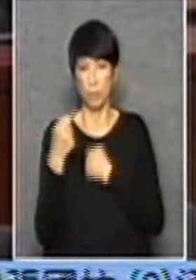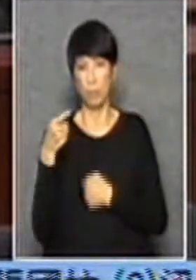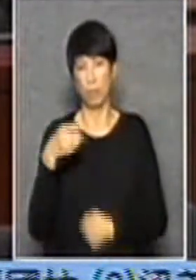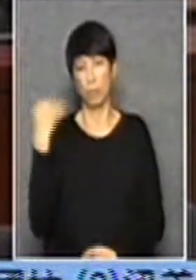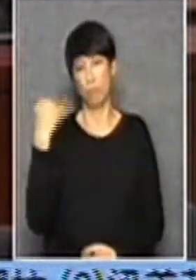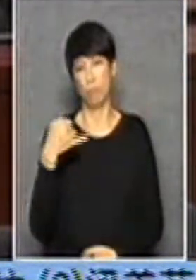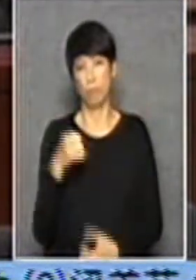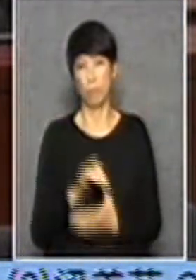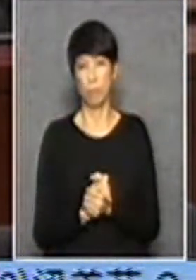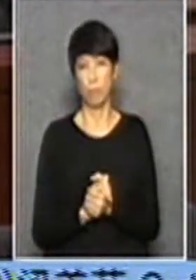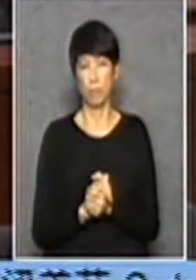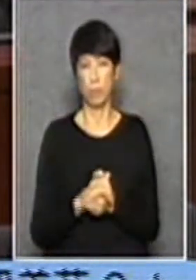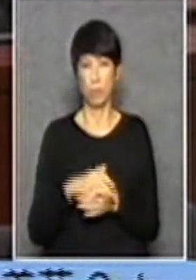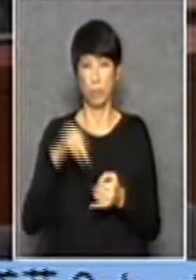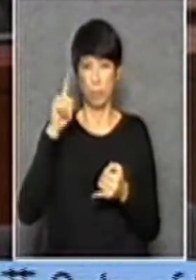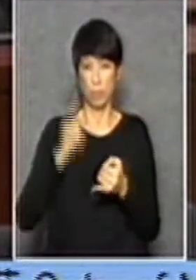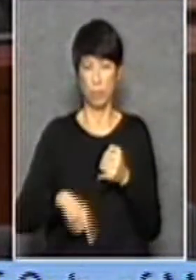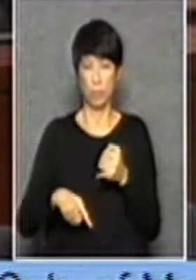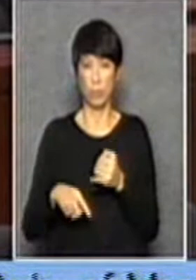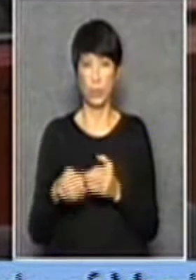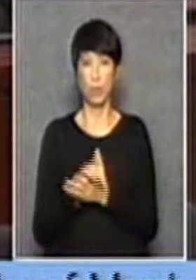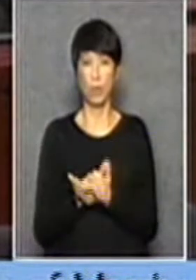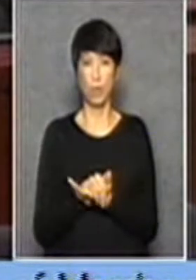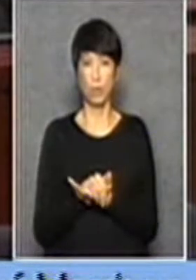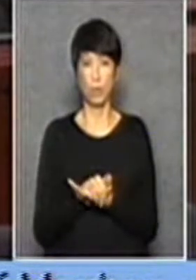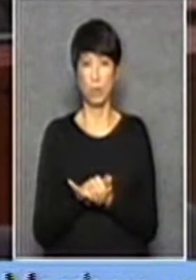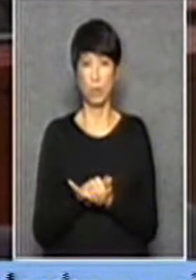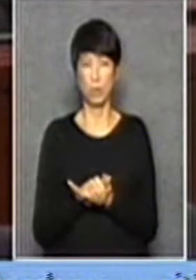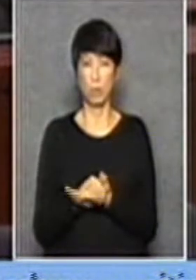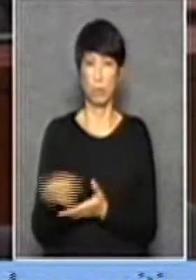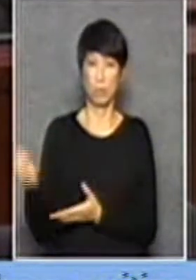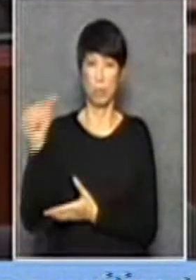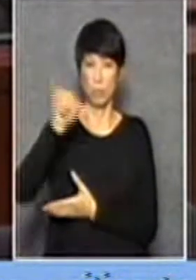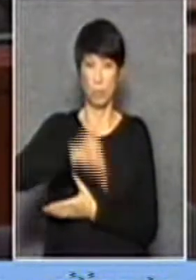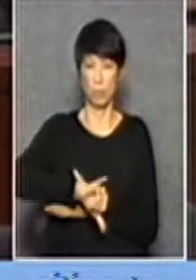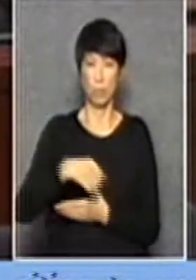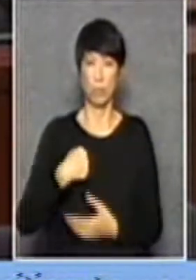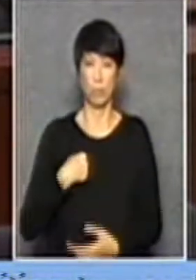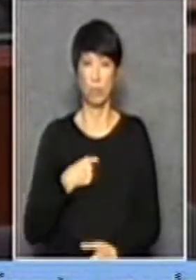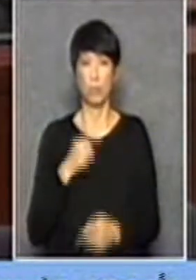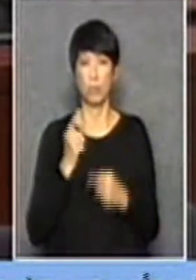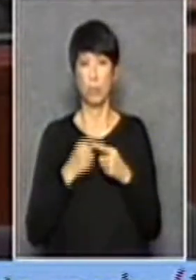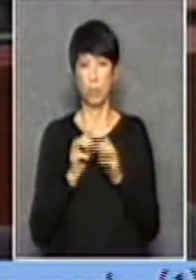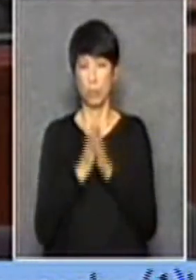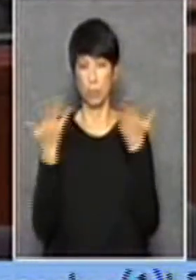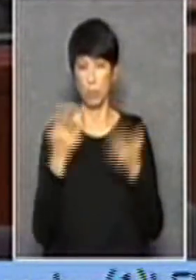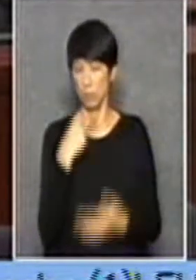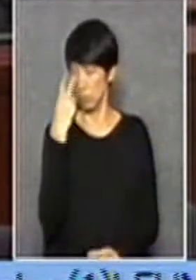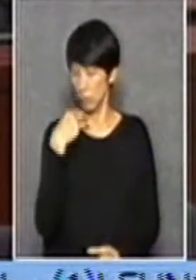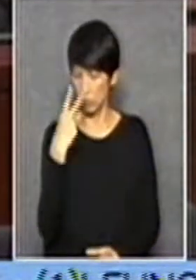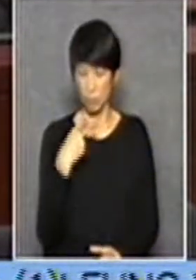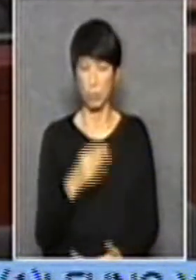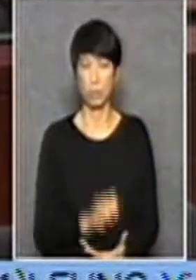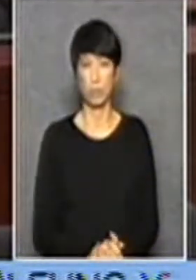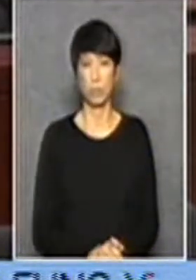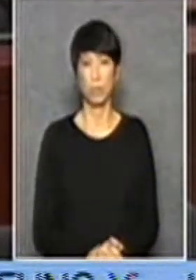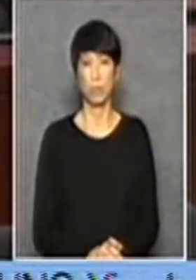後他就了決了他自己生命。我看到這則新聞我很心酸啊。